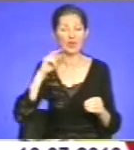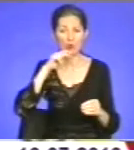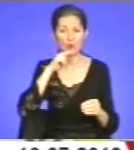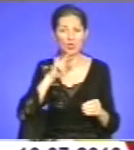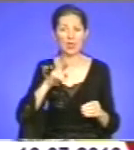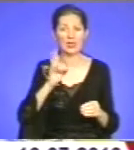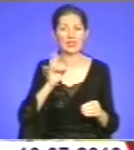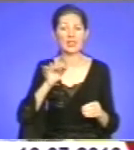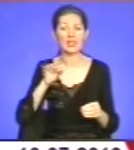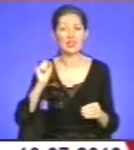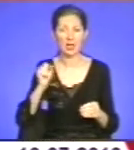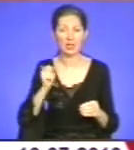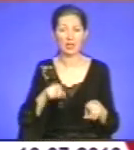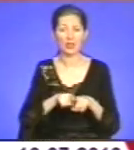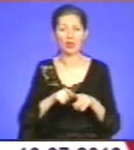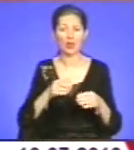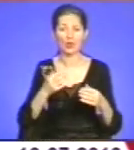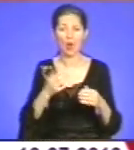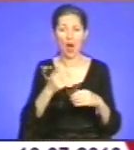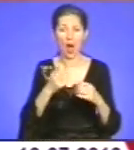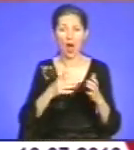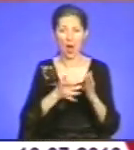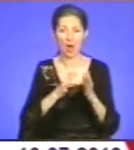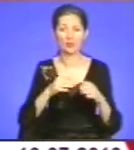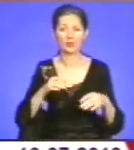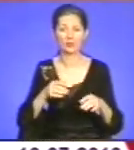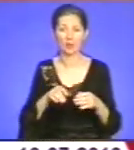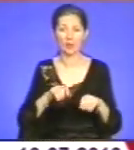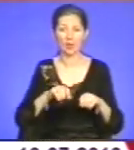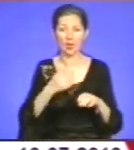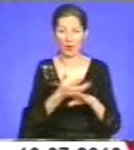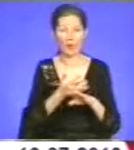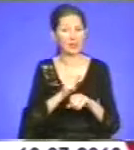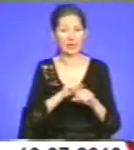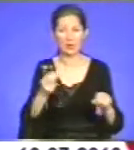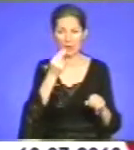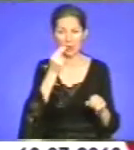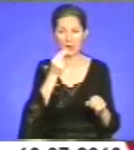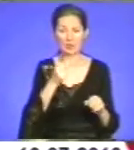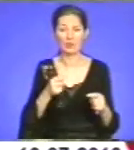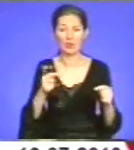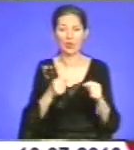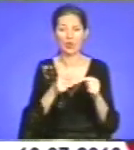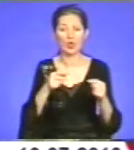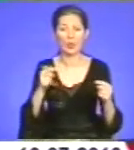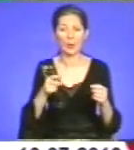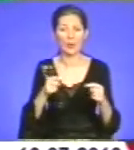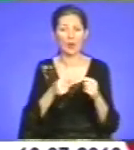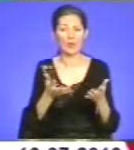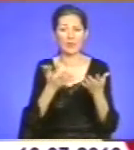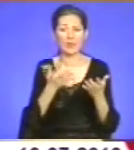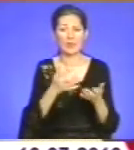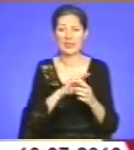радив їх використовувати. Без лабораторних досліджень точно виявити вміст нітратів неможливо. При покупці кавуна треба запитувати